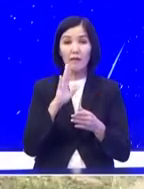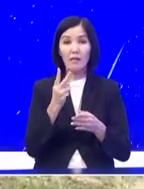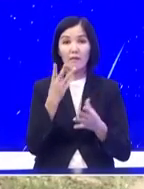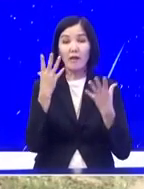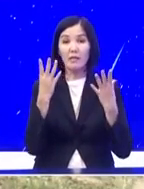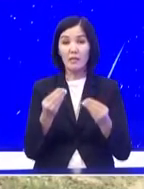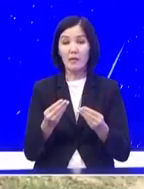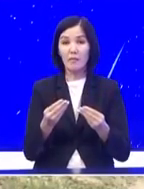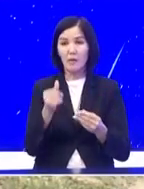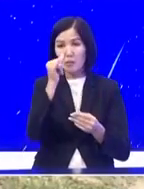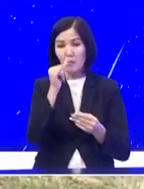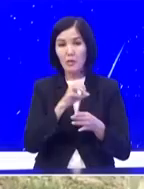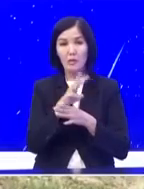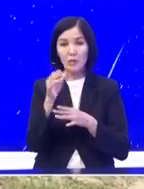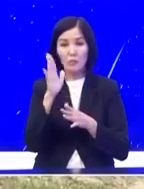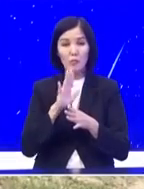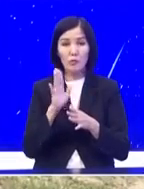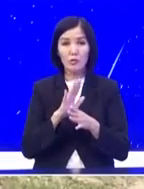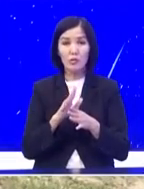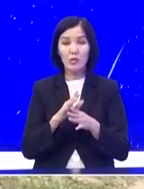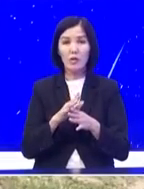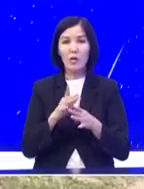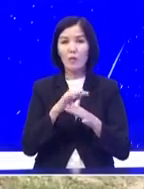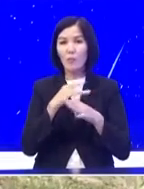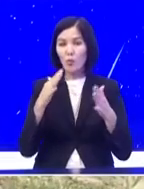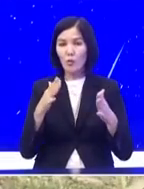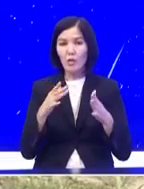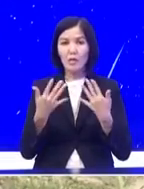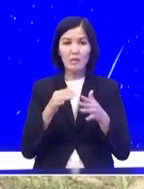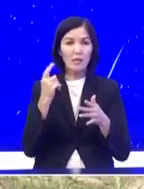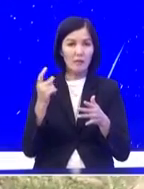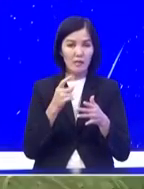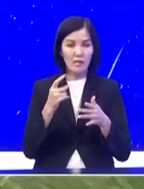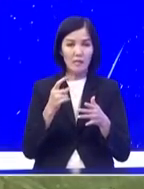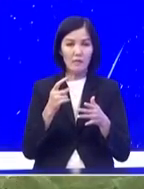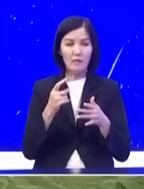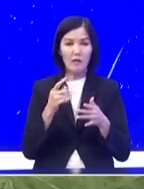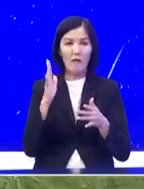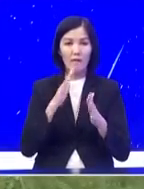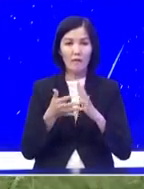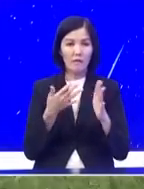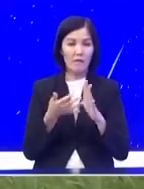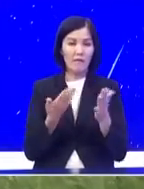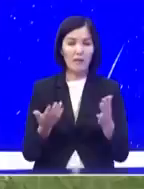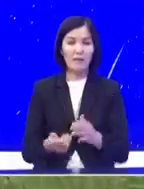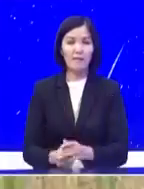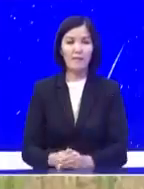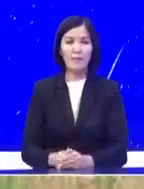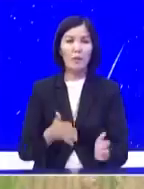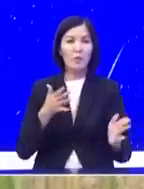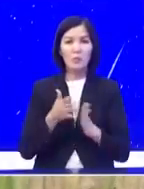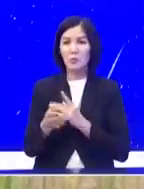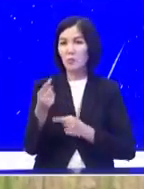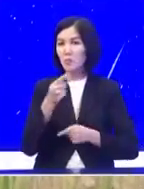дня, конечно, мы здесь все не польем, потому что здесь не я один сижу, здесь очень много хозяйств. Фермерам никто ущерб не возместит,